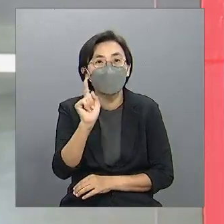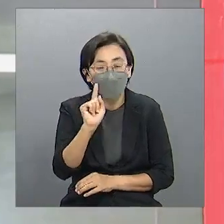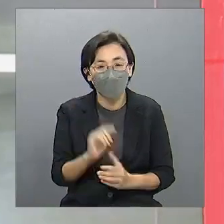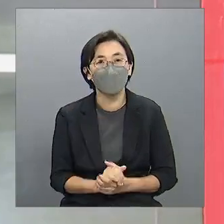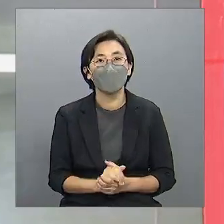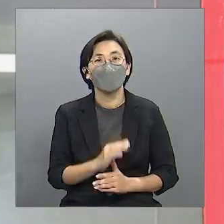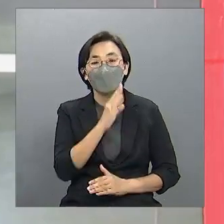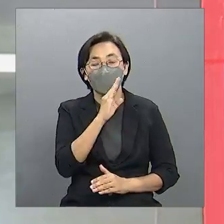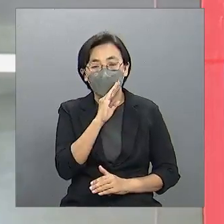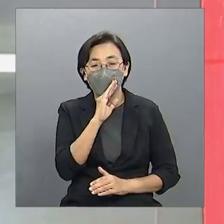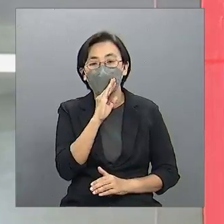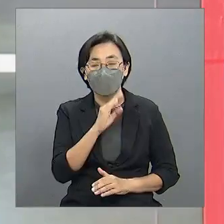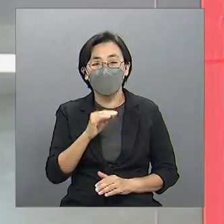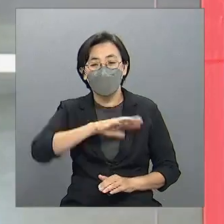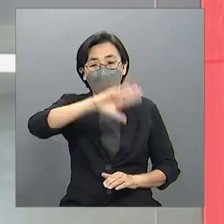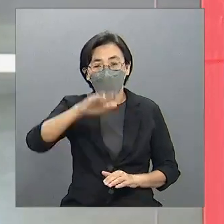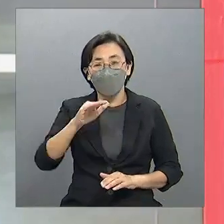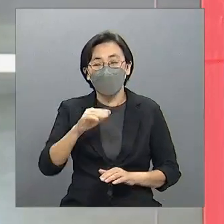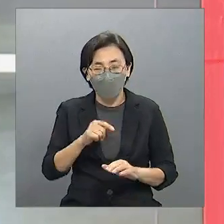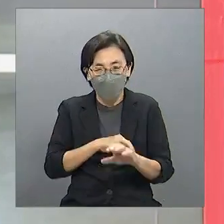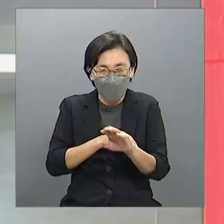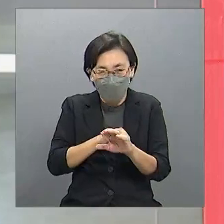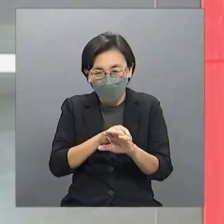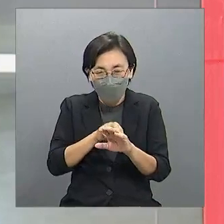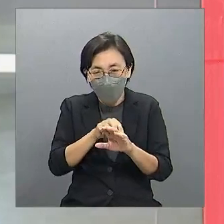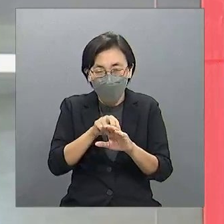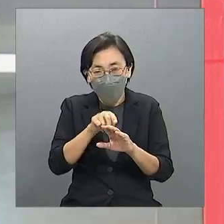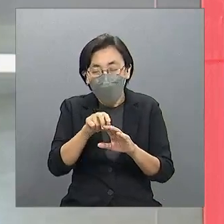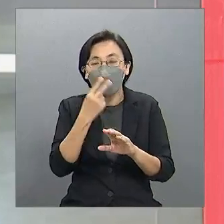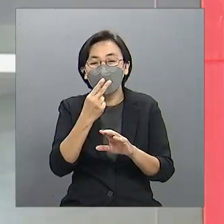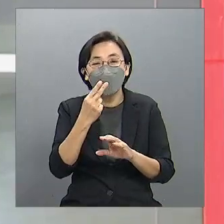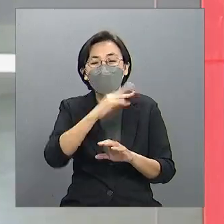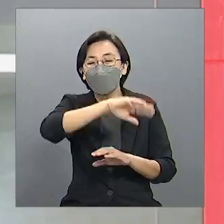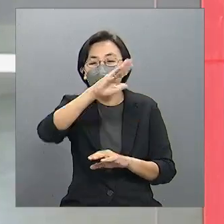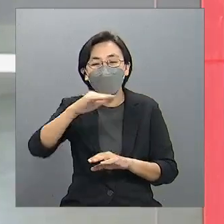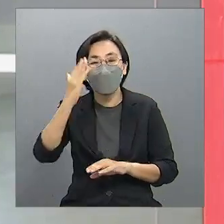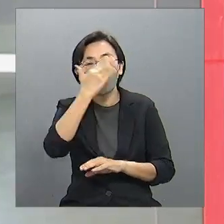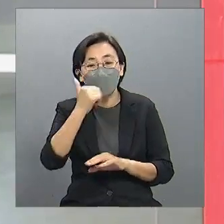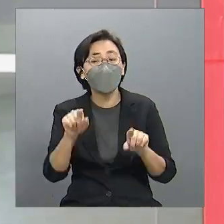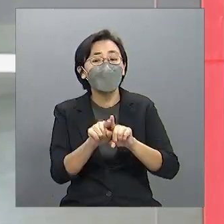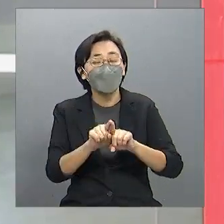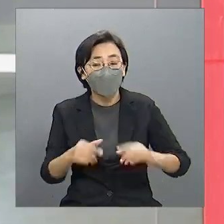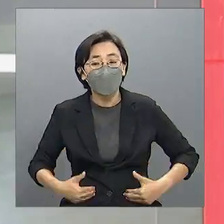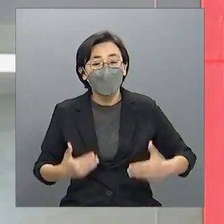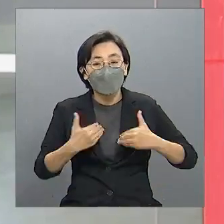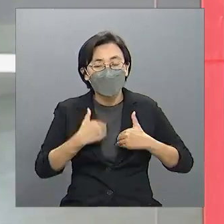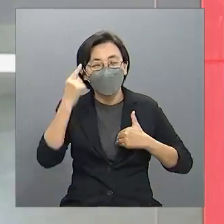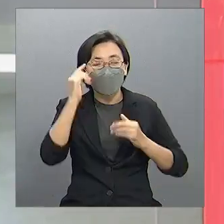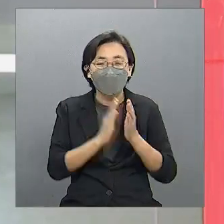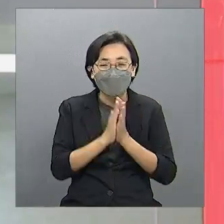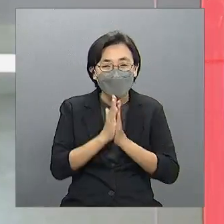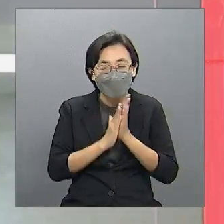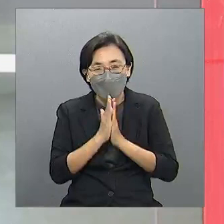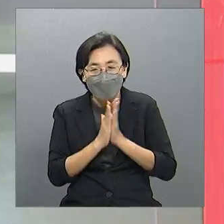ามาอย่างหนักครั้งแล้วครั้งเล่าเช่นเดียวกับการใช้ชีวิตค่ะคุณผู้ชมถ้าหากว่าวันนี้สิ่งที่คุณผู้ชมหวังตั้งใจไว้นะคะจะเกิดขึ้น